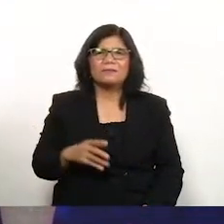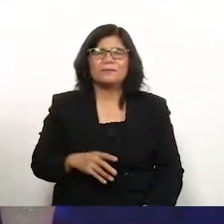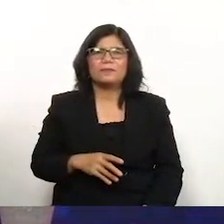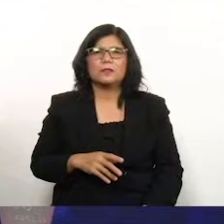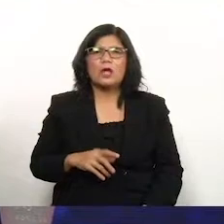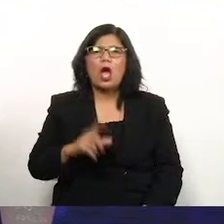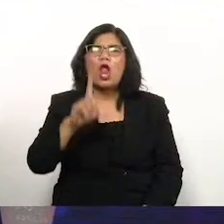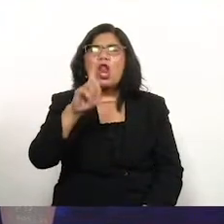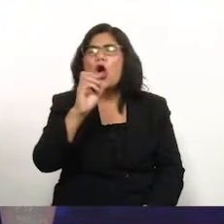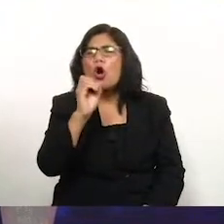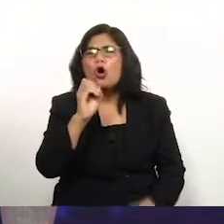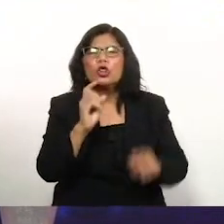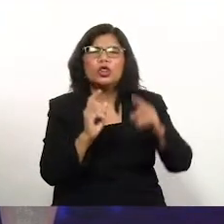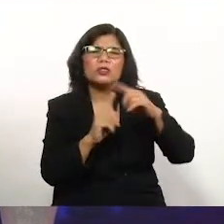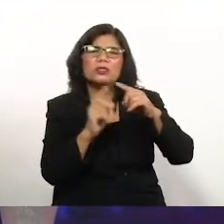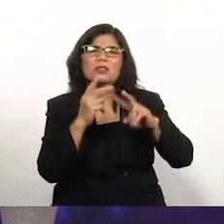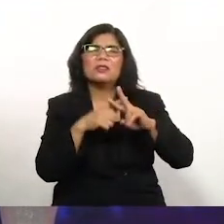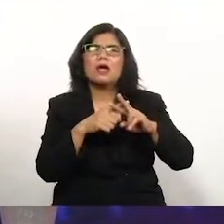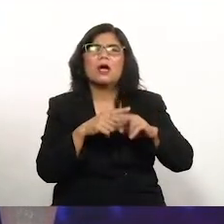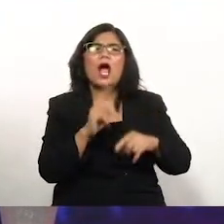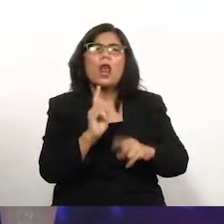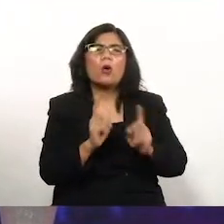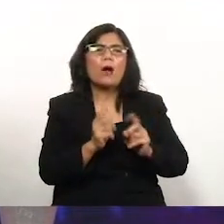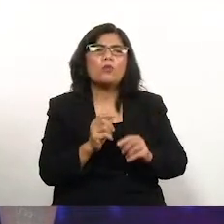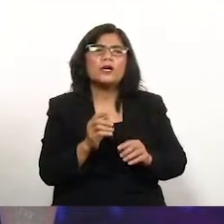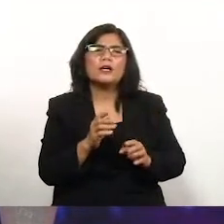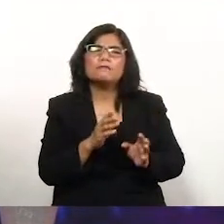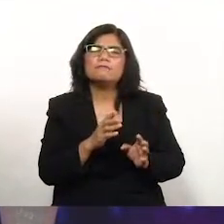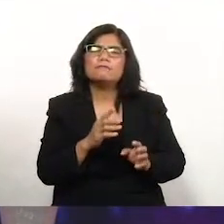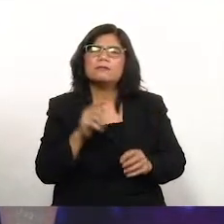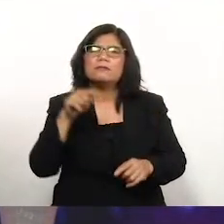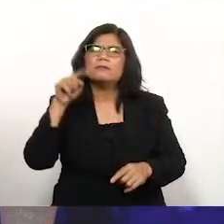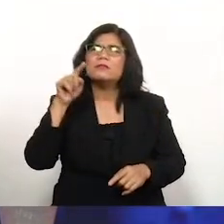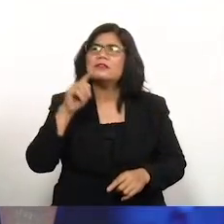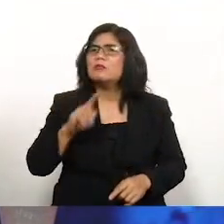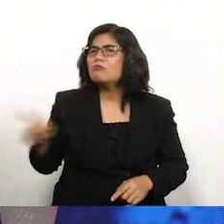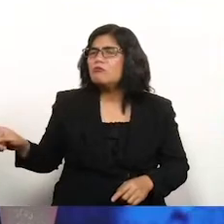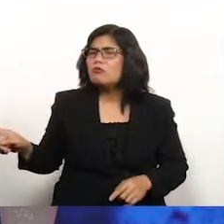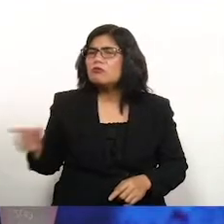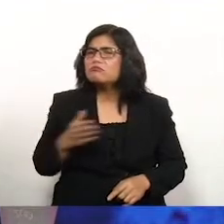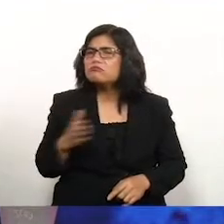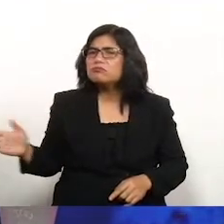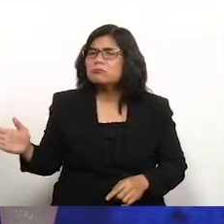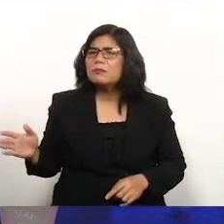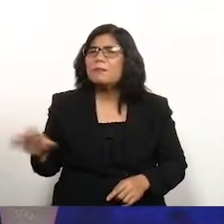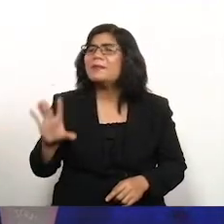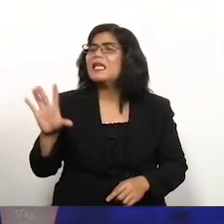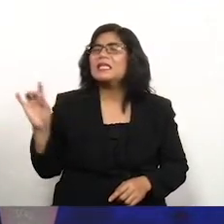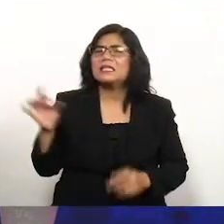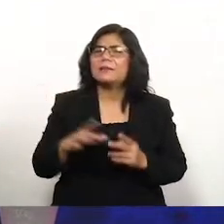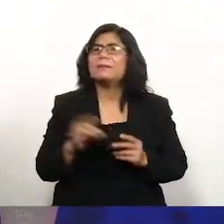ini dia bilang sama loud loud kalau kamu ke timur Aku keparat Hai pilih duluan tempat yang kamu